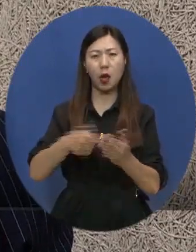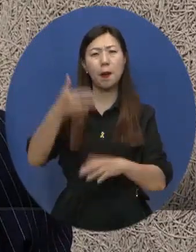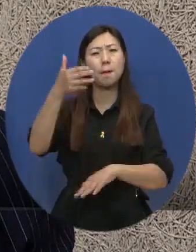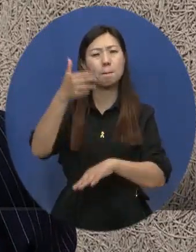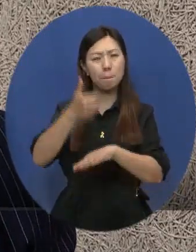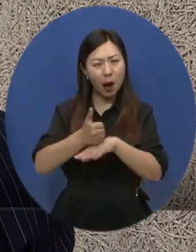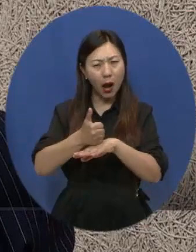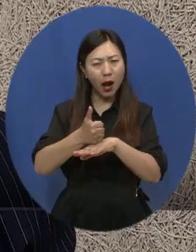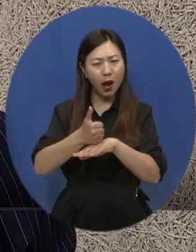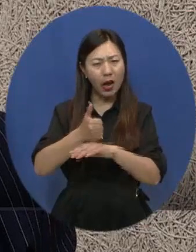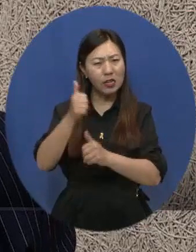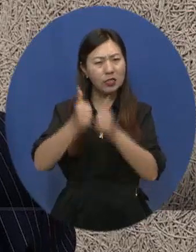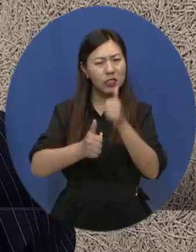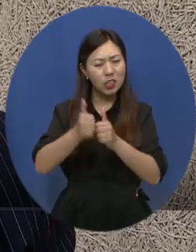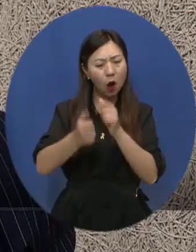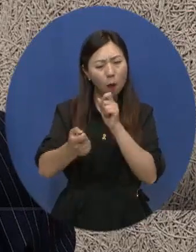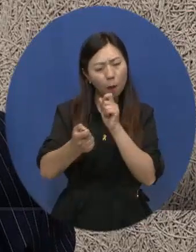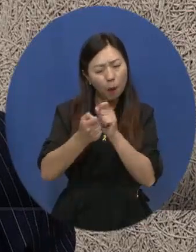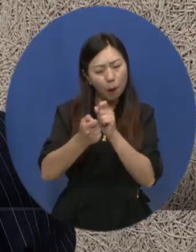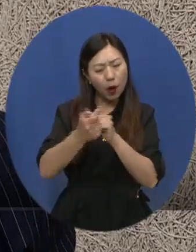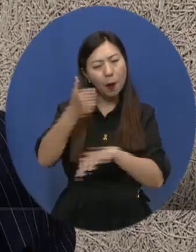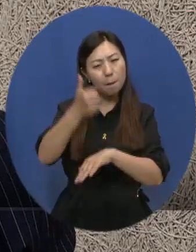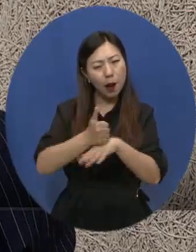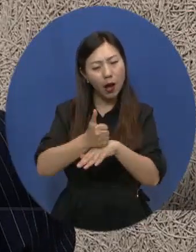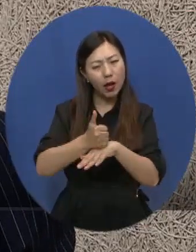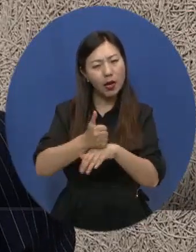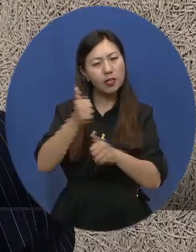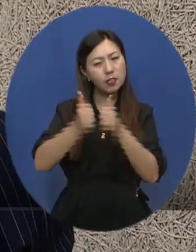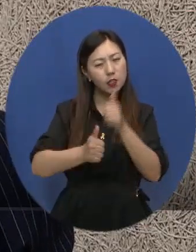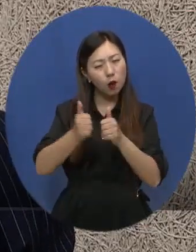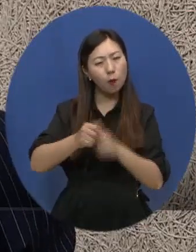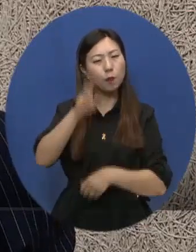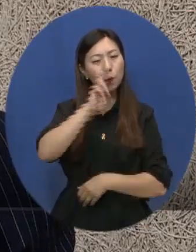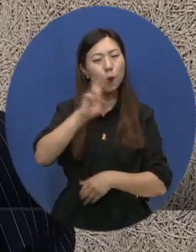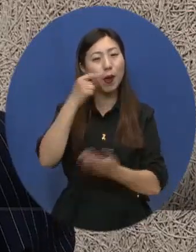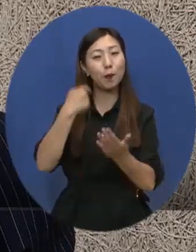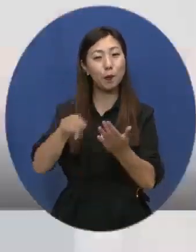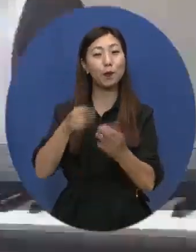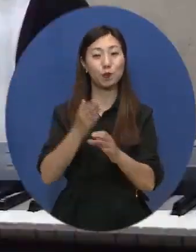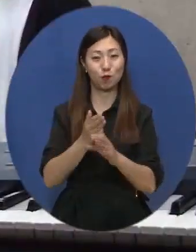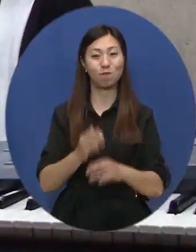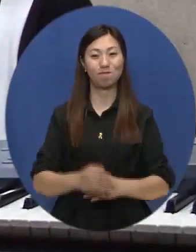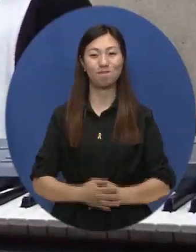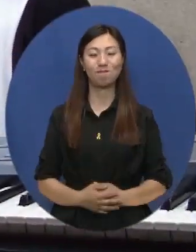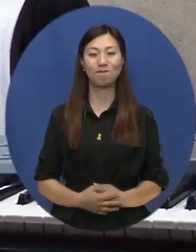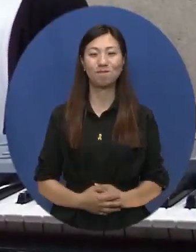그래서 기말고사 때 부를 노래들 이렇게 티칭을 좀 하고 있어요.